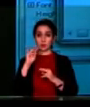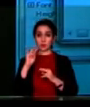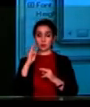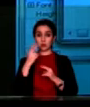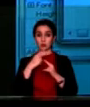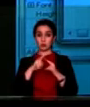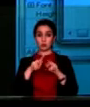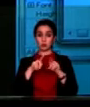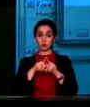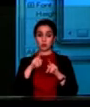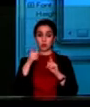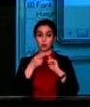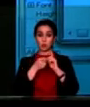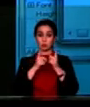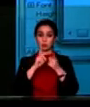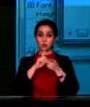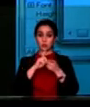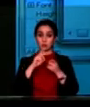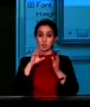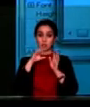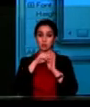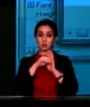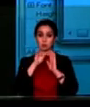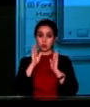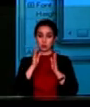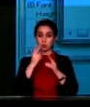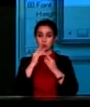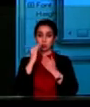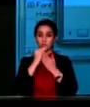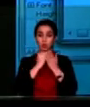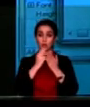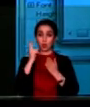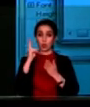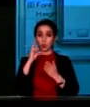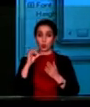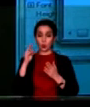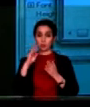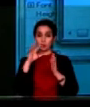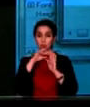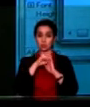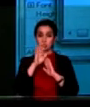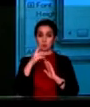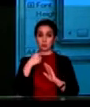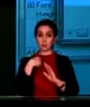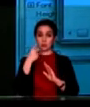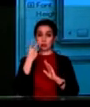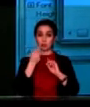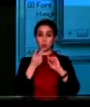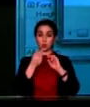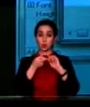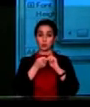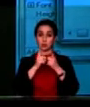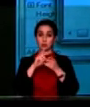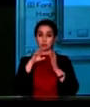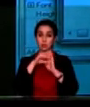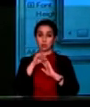buttonga quyidagi, demak, o'zgaruvchilarimizni tavsiflaymiz, dastur kodlarimizni kiritamiz. Bizda ikkita o'zgaruvchi qatnashadi,